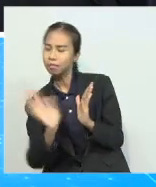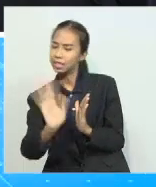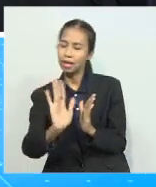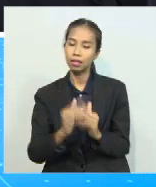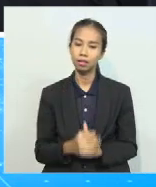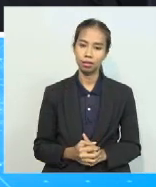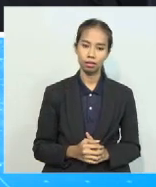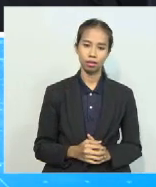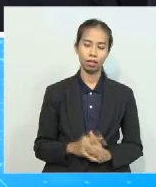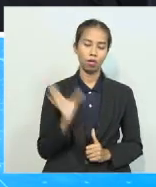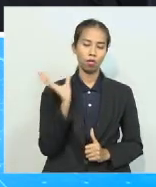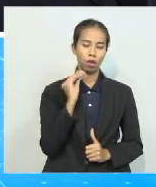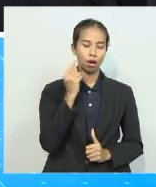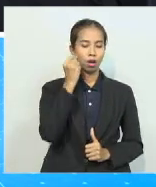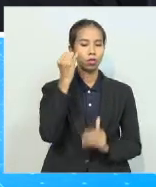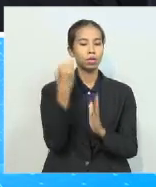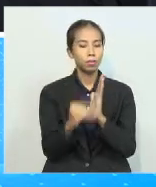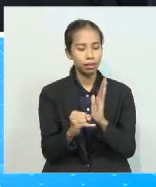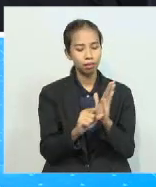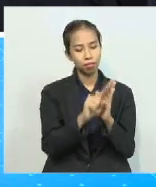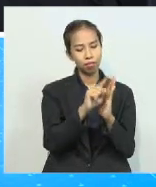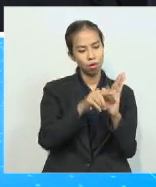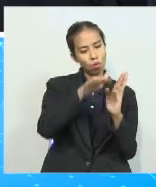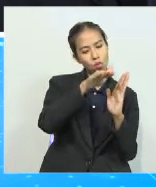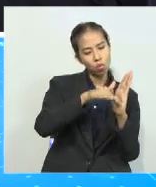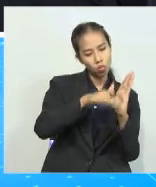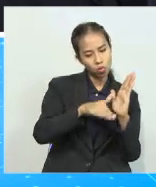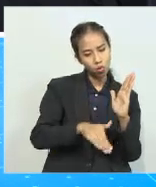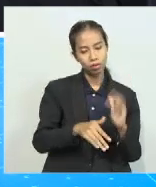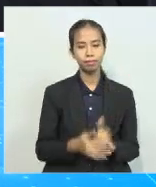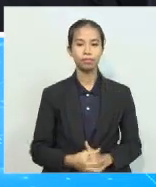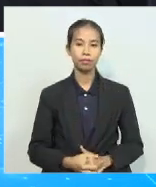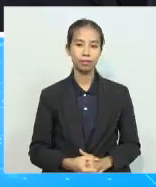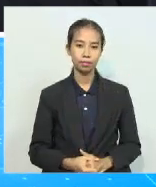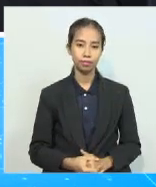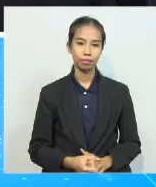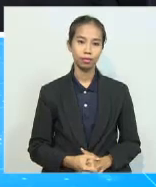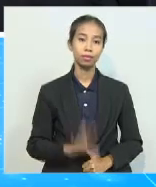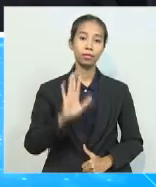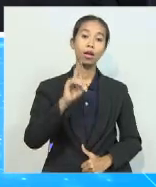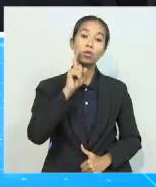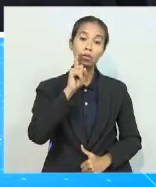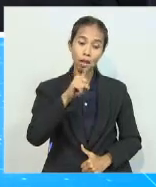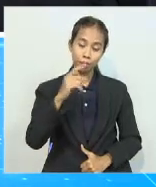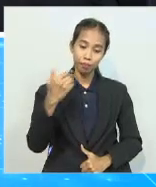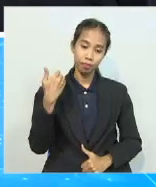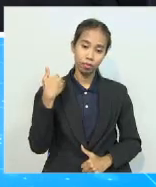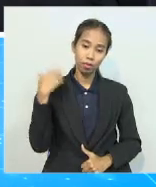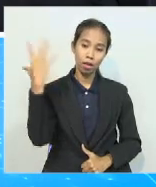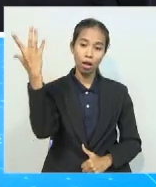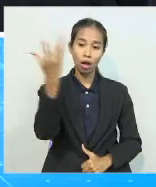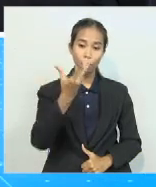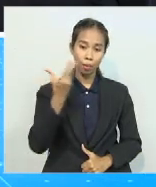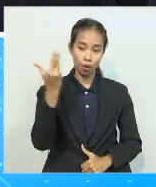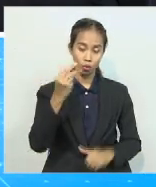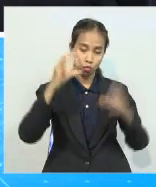ครับฟังแล้วน่าตกใจเลยบอกเหลือ3เนี่ยผมรู้หนาวตายเลย พายุฝนล่ะคะมีบ้